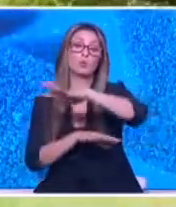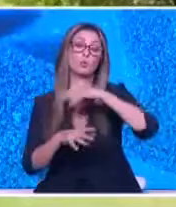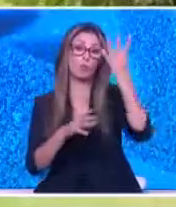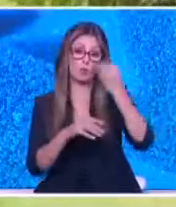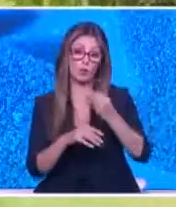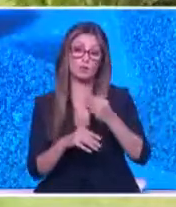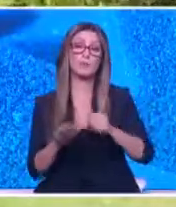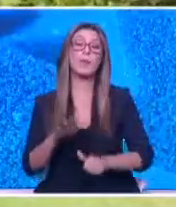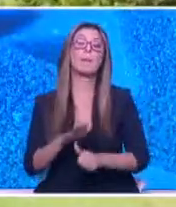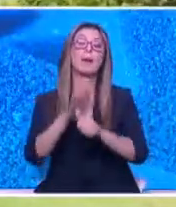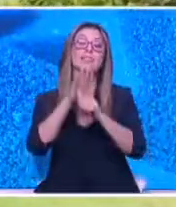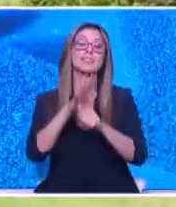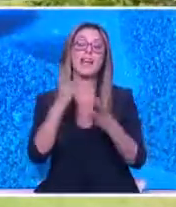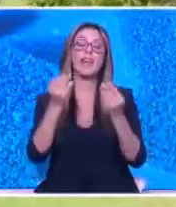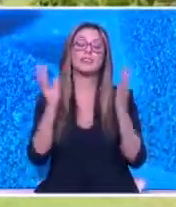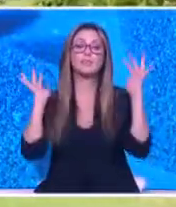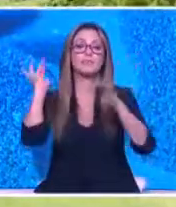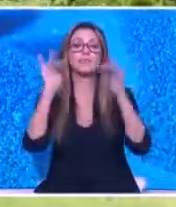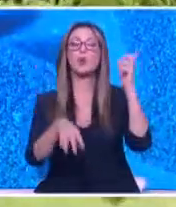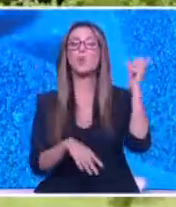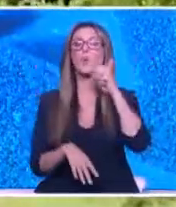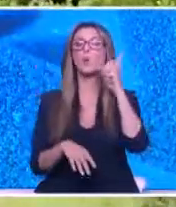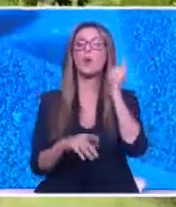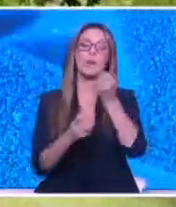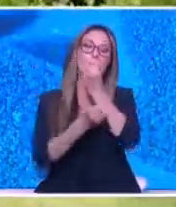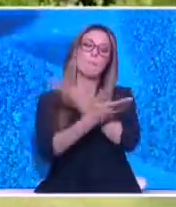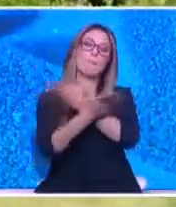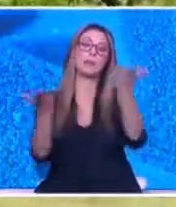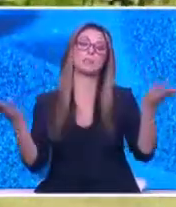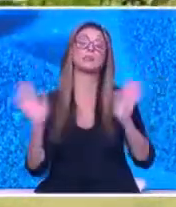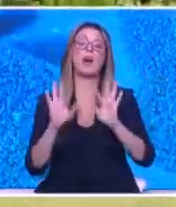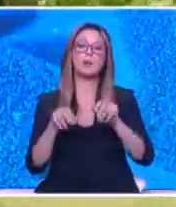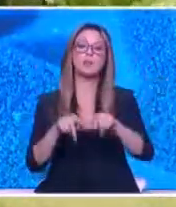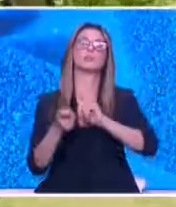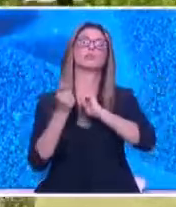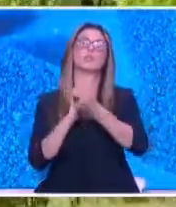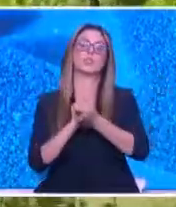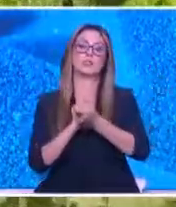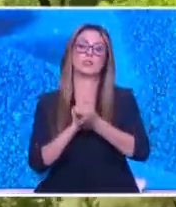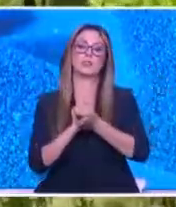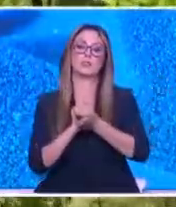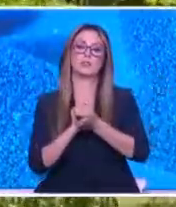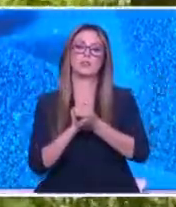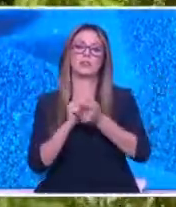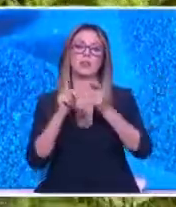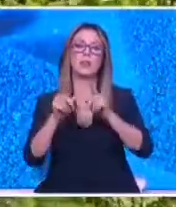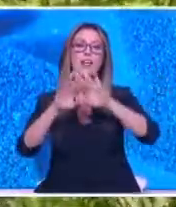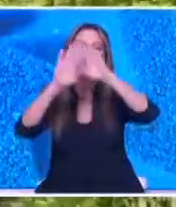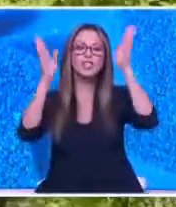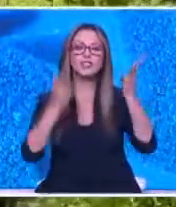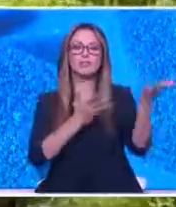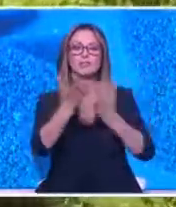park, başkentin en hareketli ve en popüler bahçelerindendi. Ancak tablo değişti. İçinde küçük bir çarşısı da bulunan